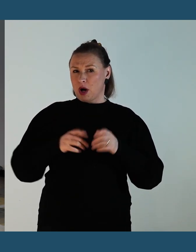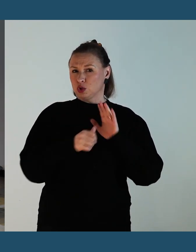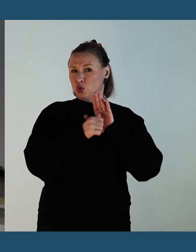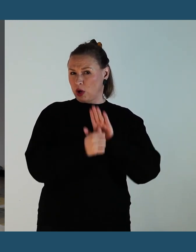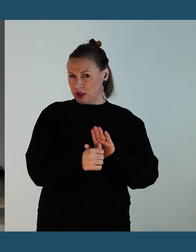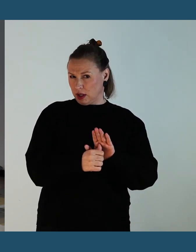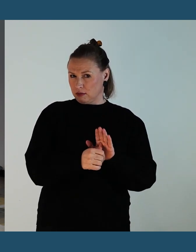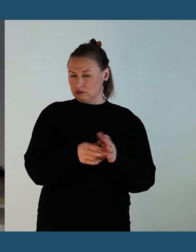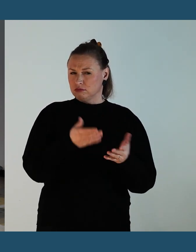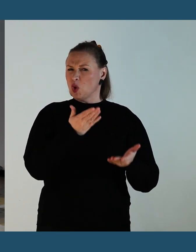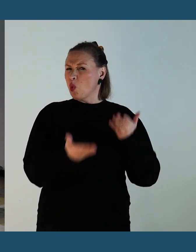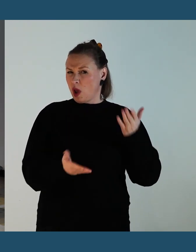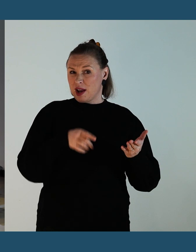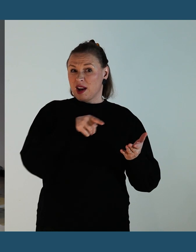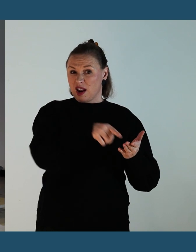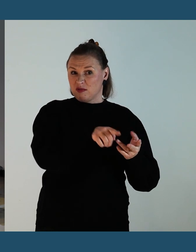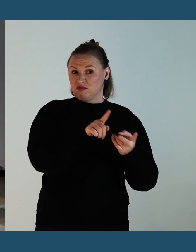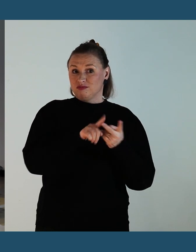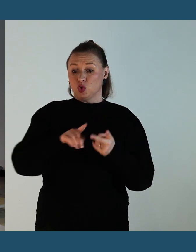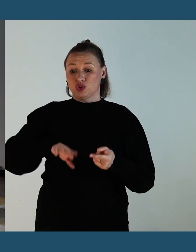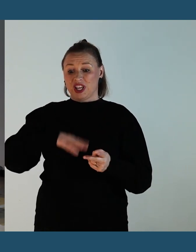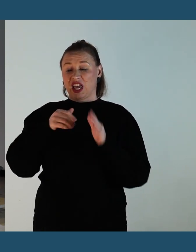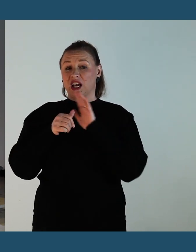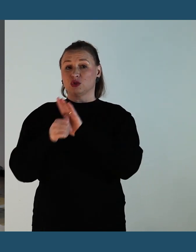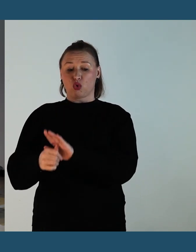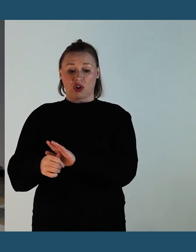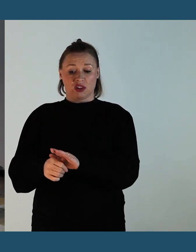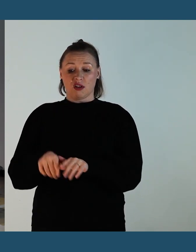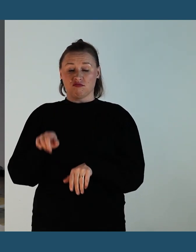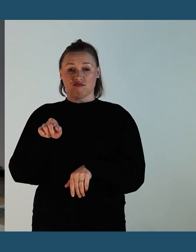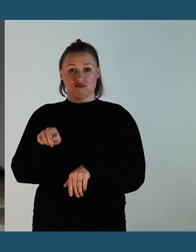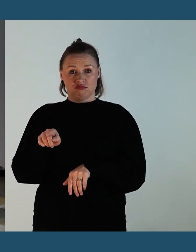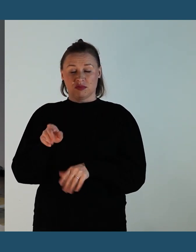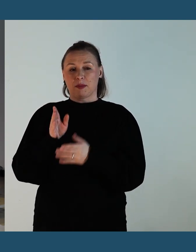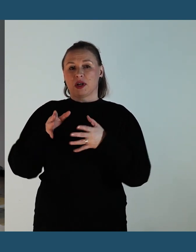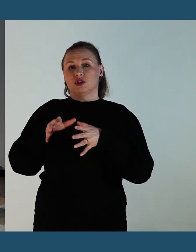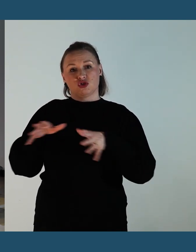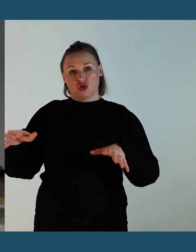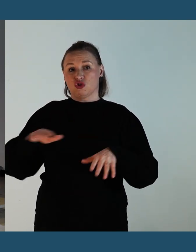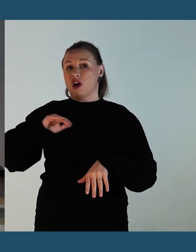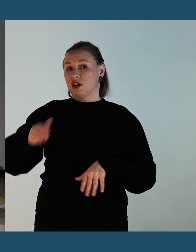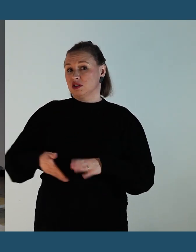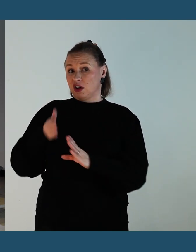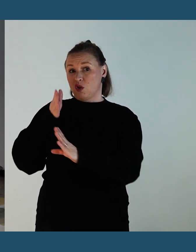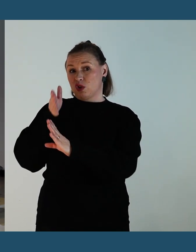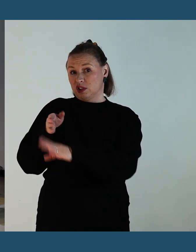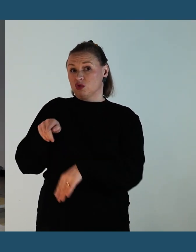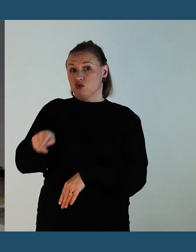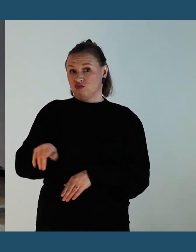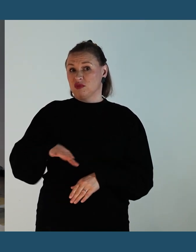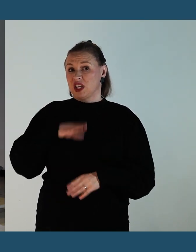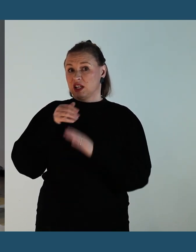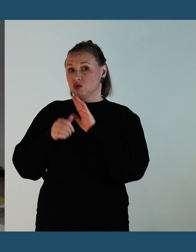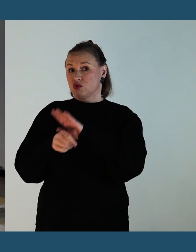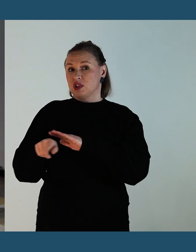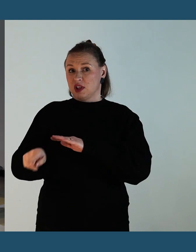sitten ikäsyrjintä, joka edelleen kohdistuu suurimmaksi osaksi naisiin.